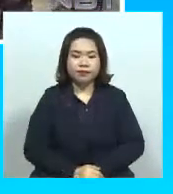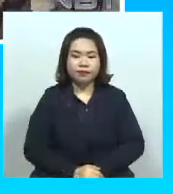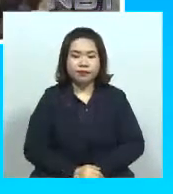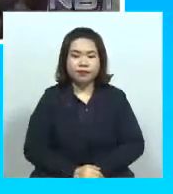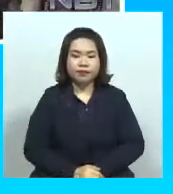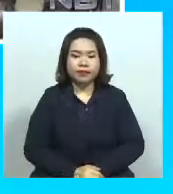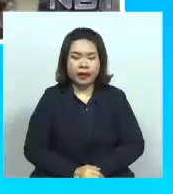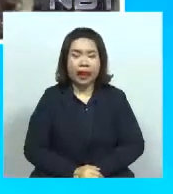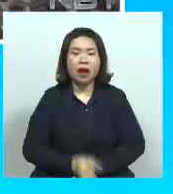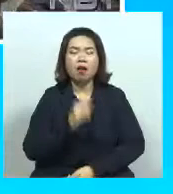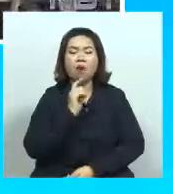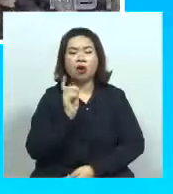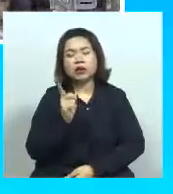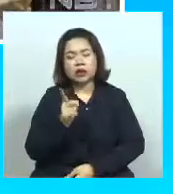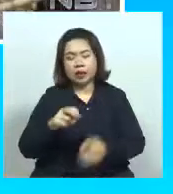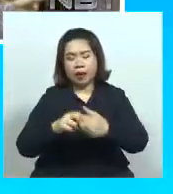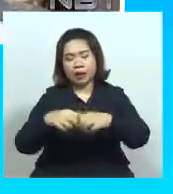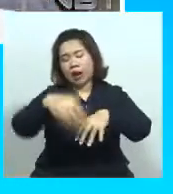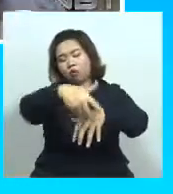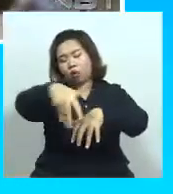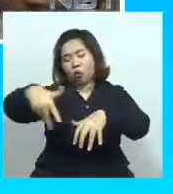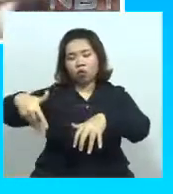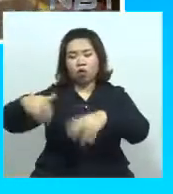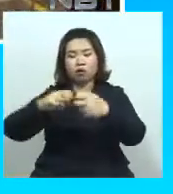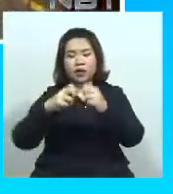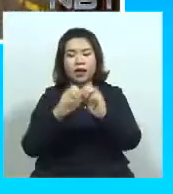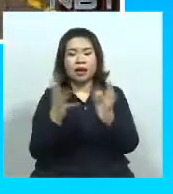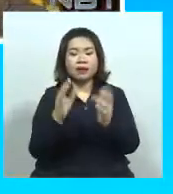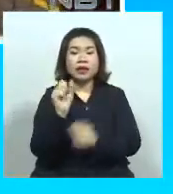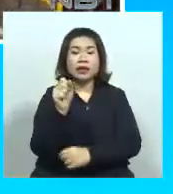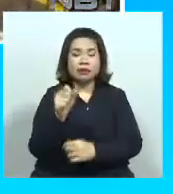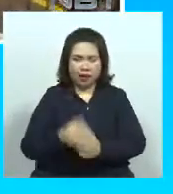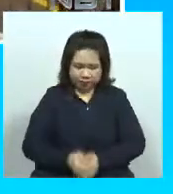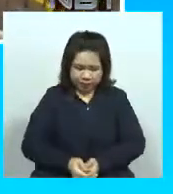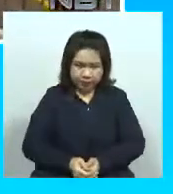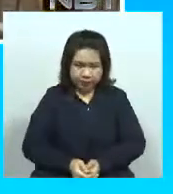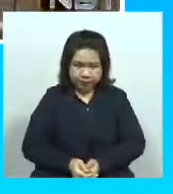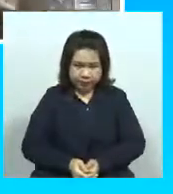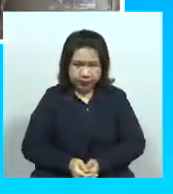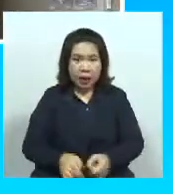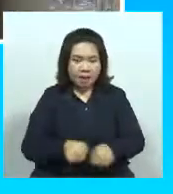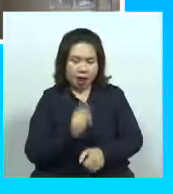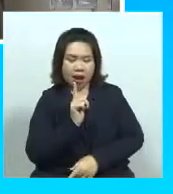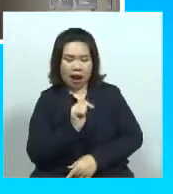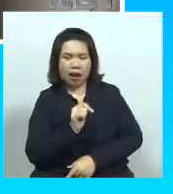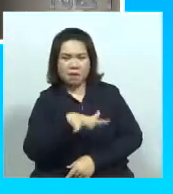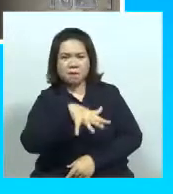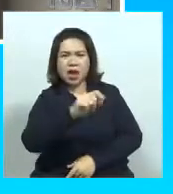ค่ะ แสดงว่าพื้นที่โดยรอบไม่ได้รับผลกระทบมีแต่พื้นที่ที่อยู่ใจกลางซึ่งเป็นพื้นที่การชุมนุมเท่